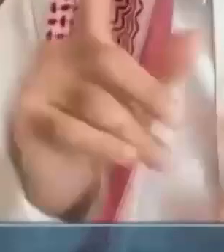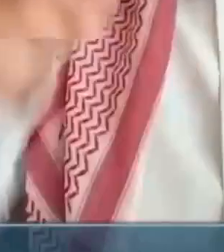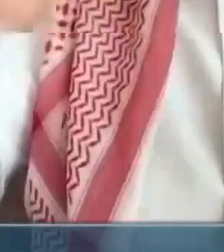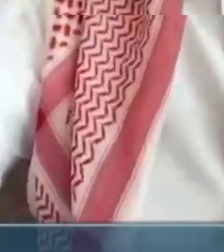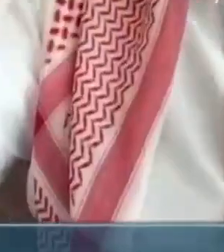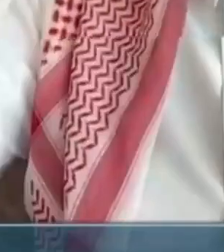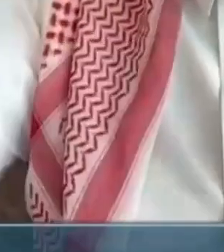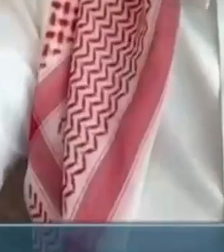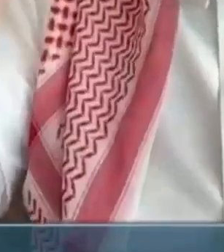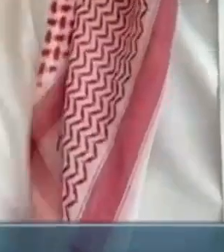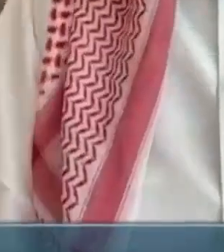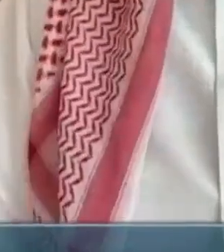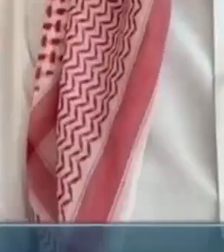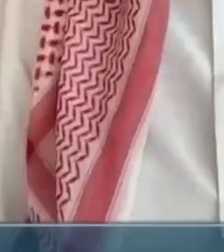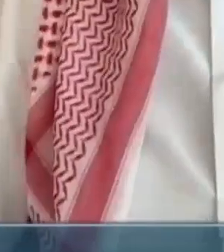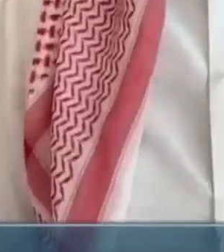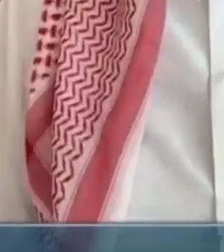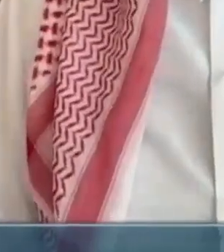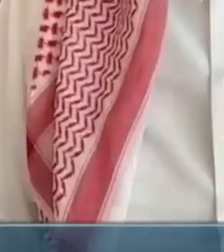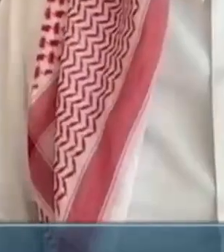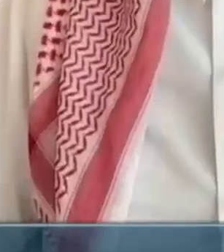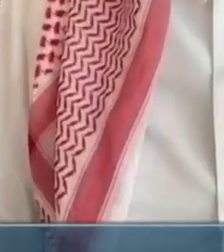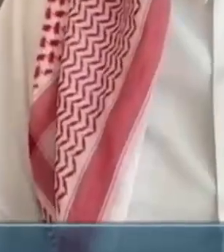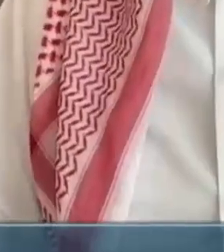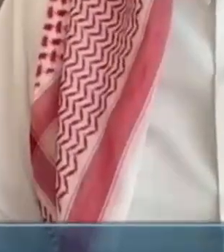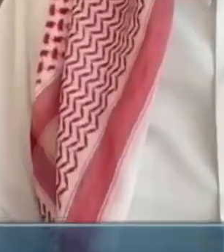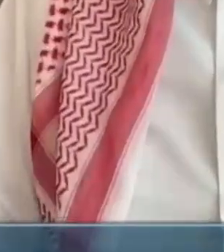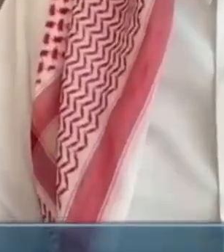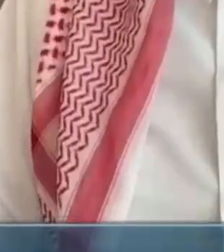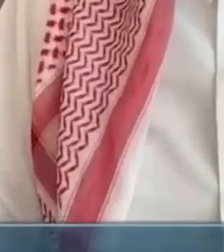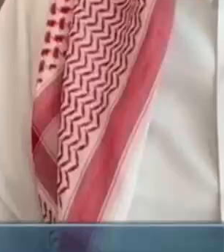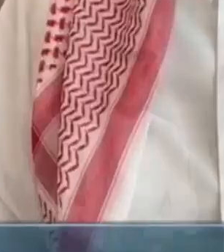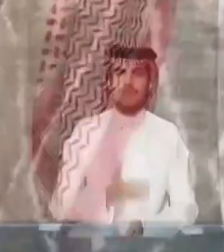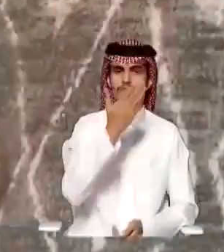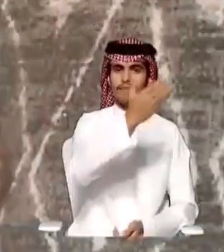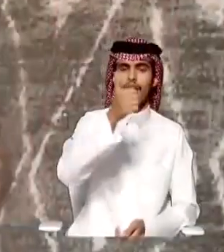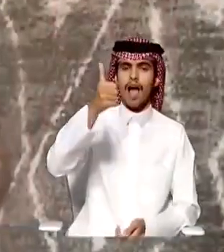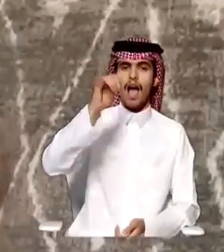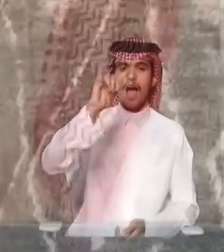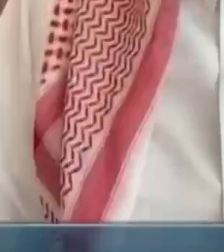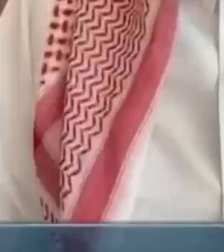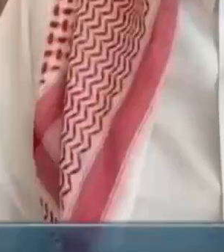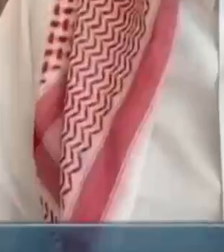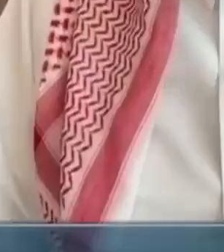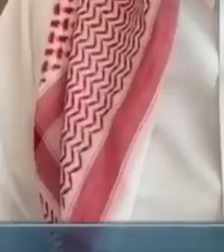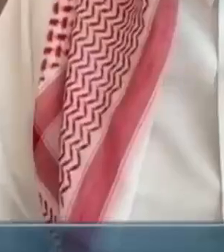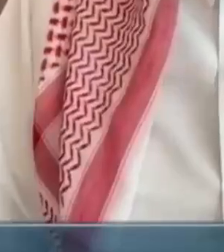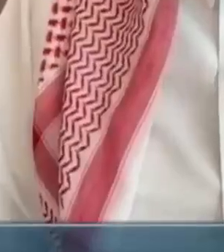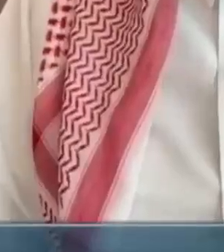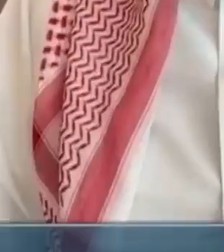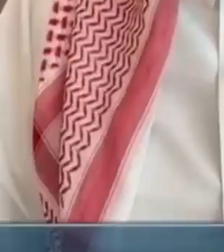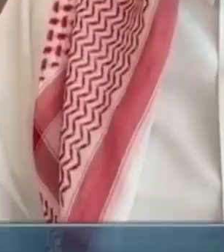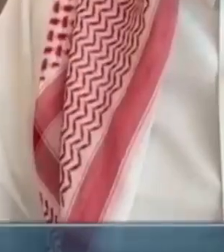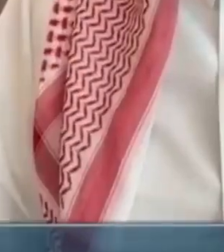حدود ذوي الاعاقه فشكر الجزيل لكم طيب احمد الفيفي المايك لك الان